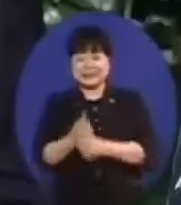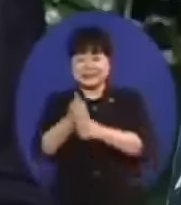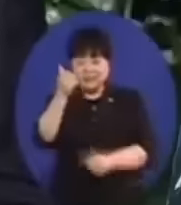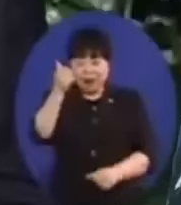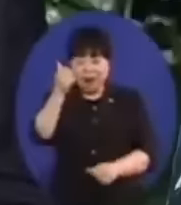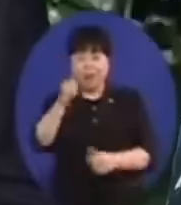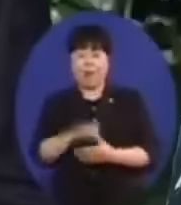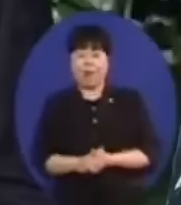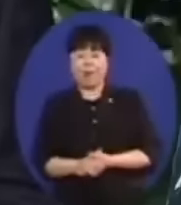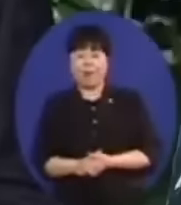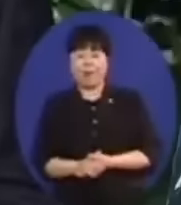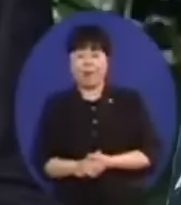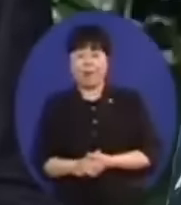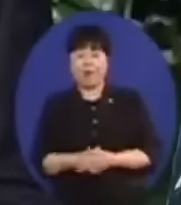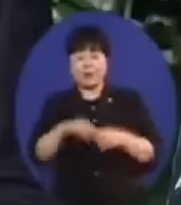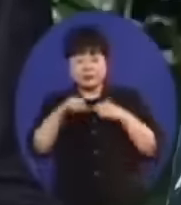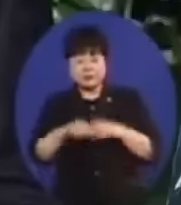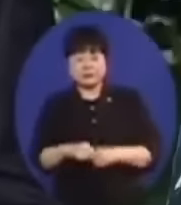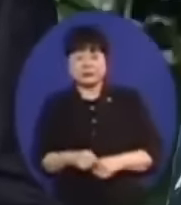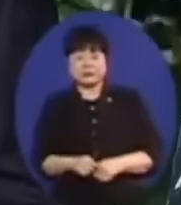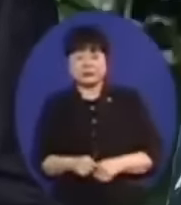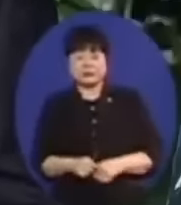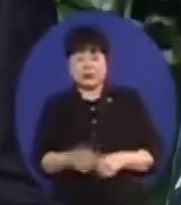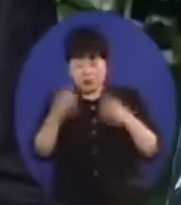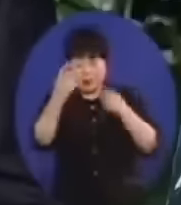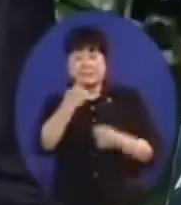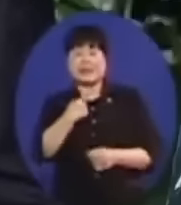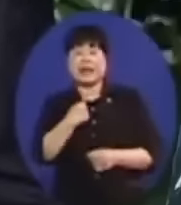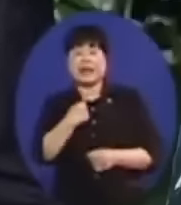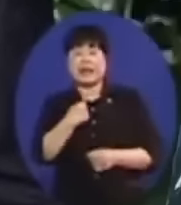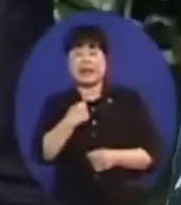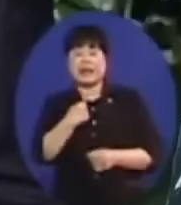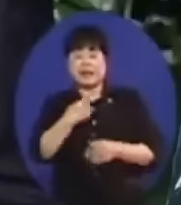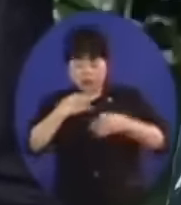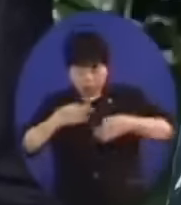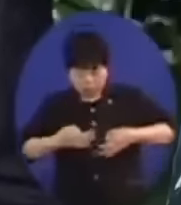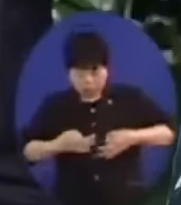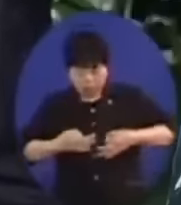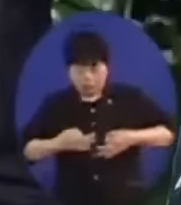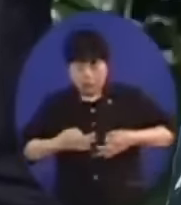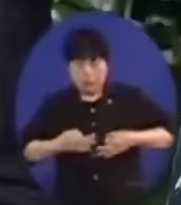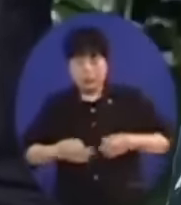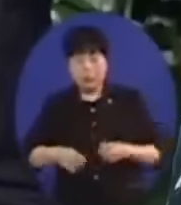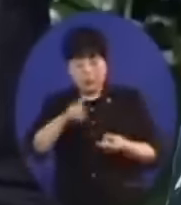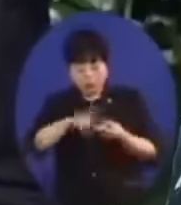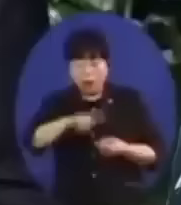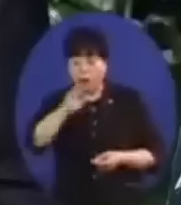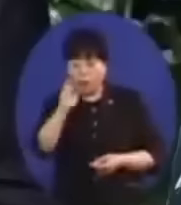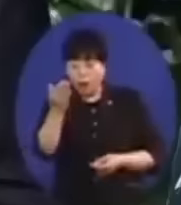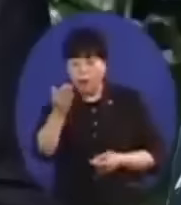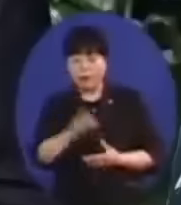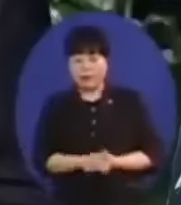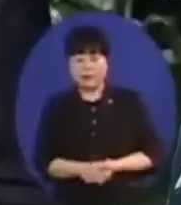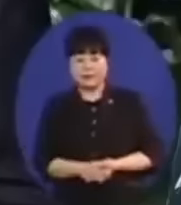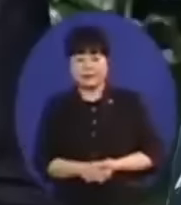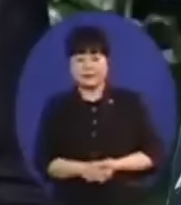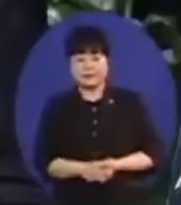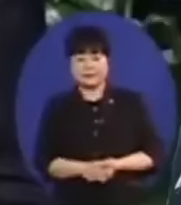실패하고 패배하고 고난당하는 자기를 바라보고 있으면 그대로 돼요.